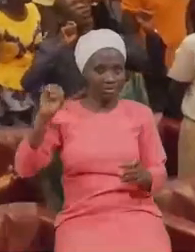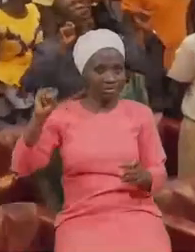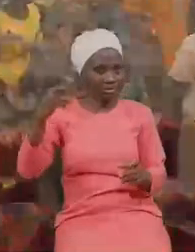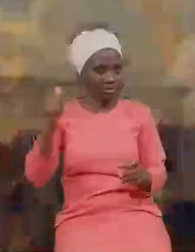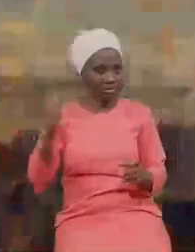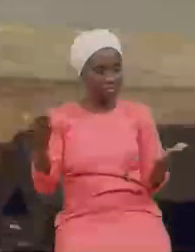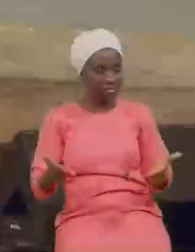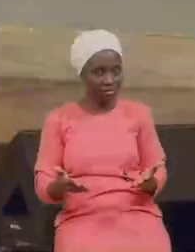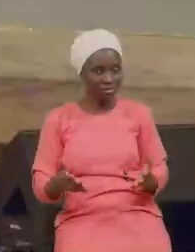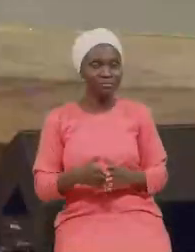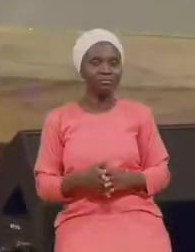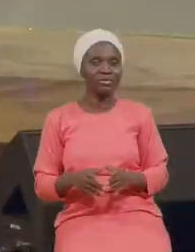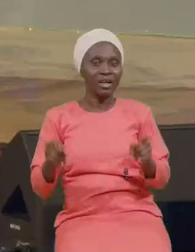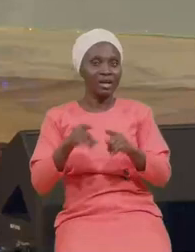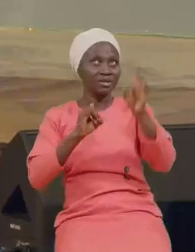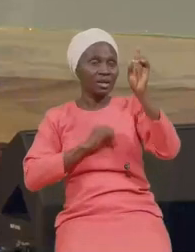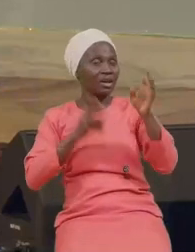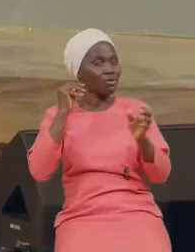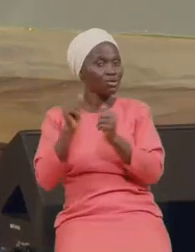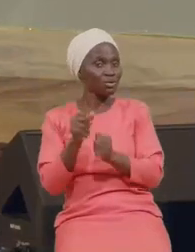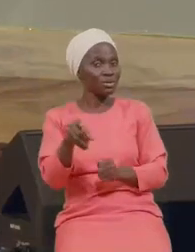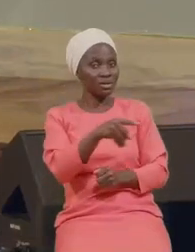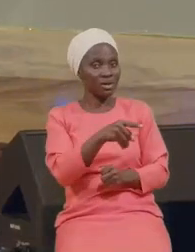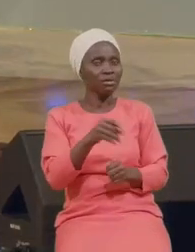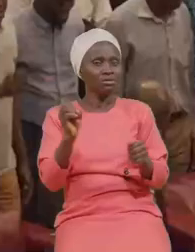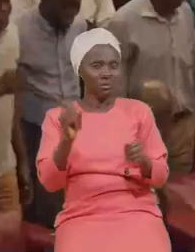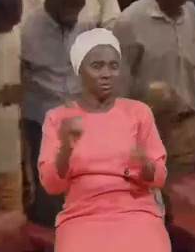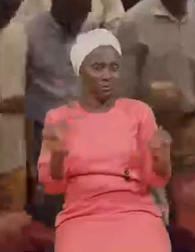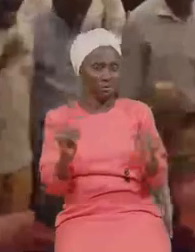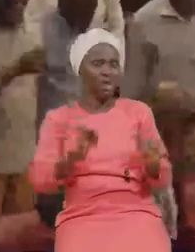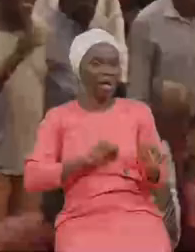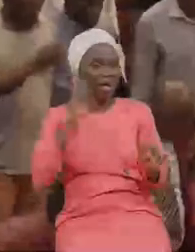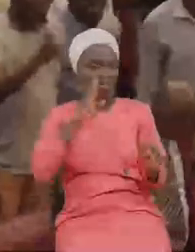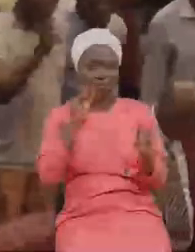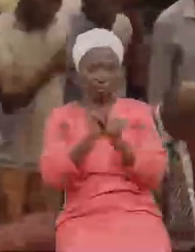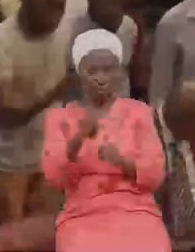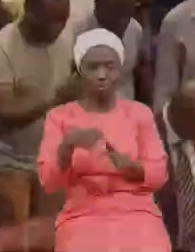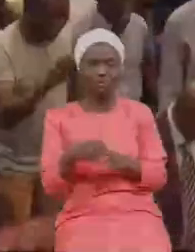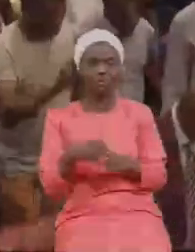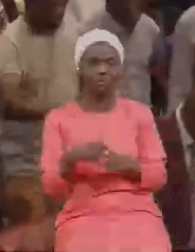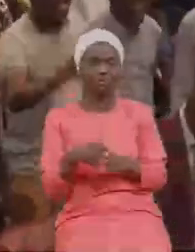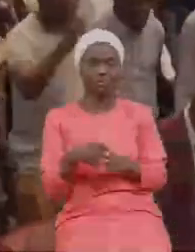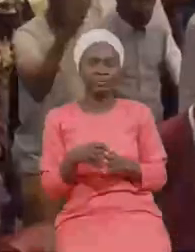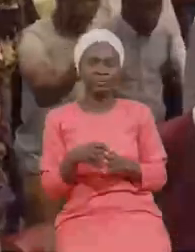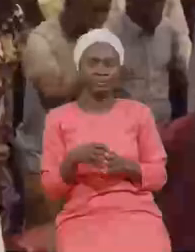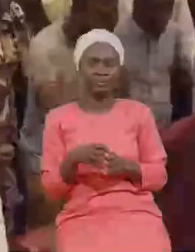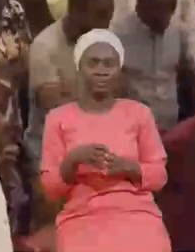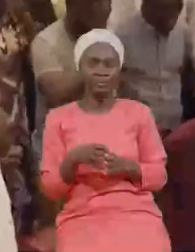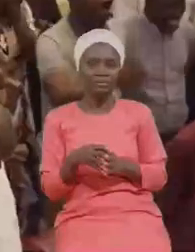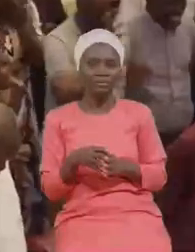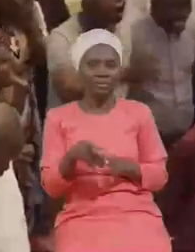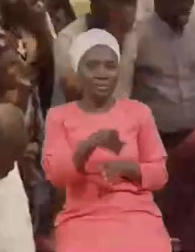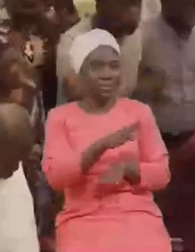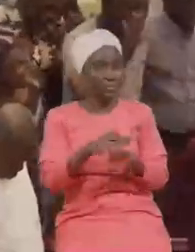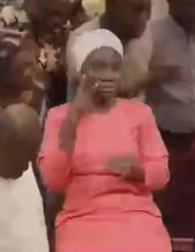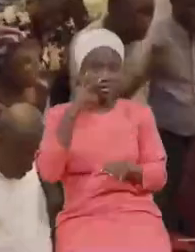et comme j'ai été avec eux ainsi je serai avec toi ils ne l'ont pas vu physiquement